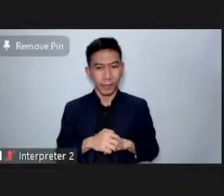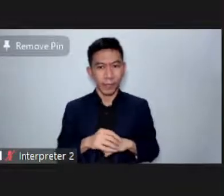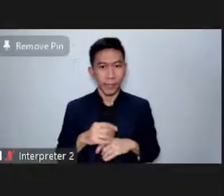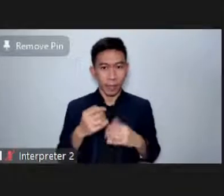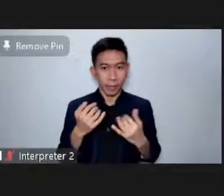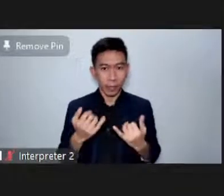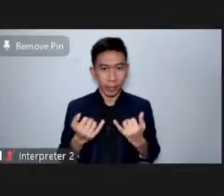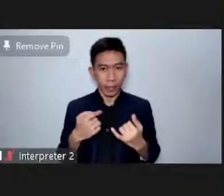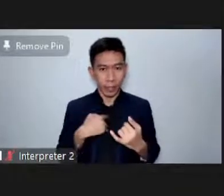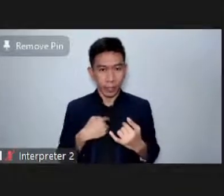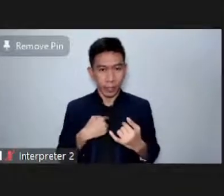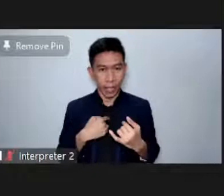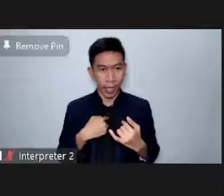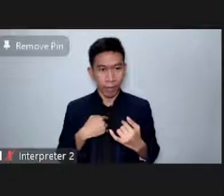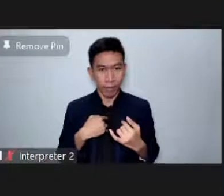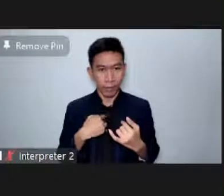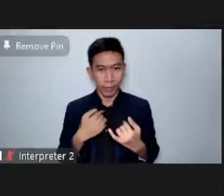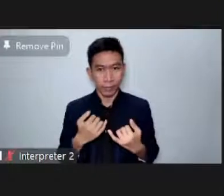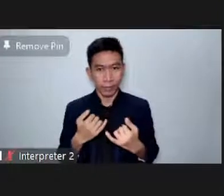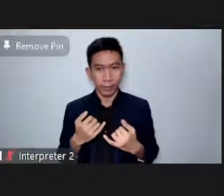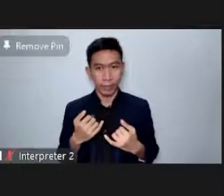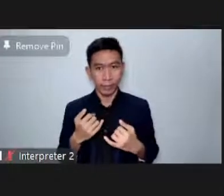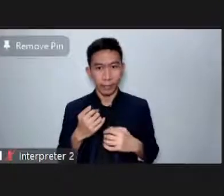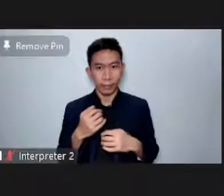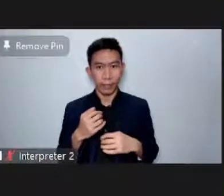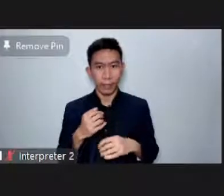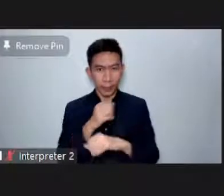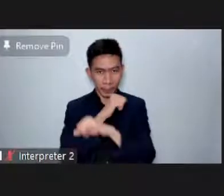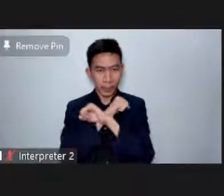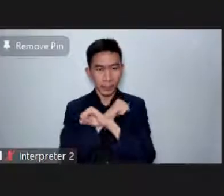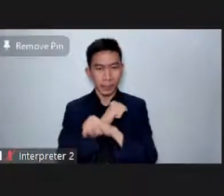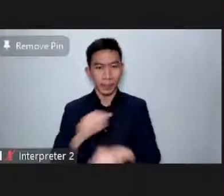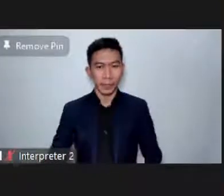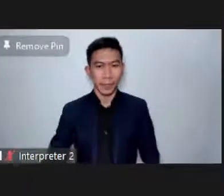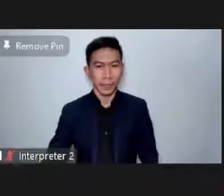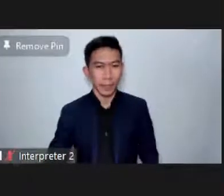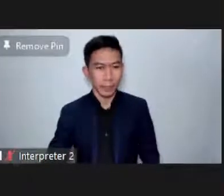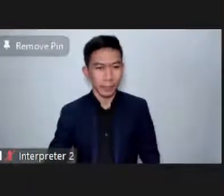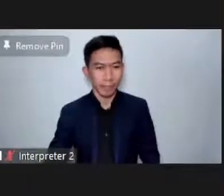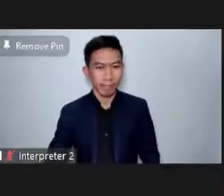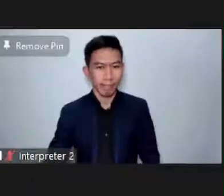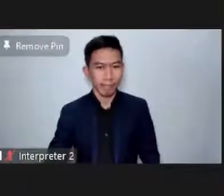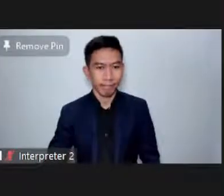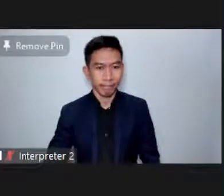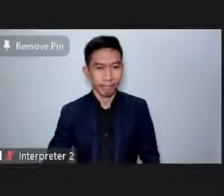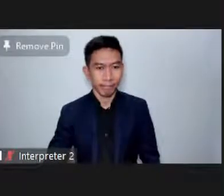Kaya't narito ako ngayon, may karamdaman naman na